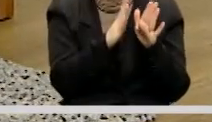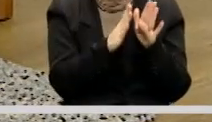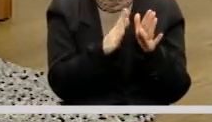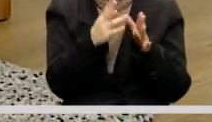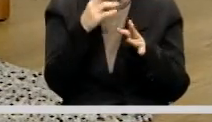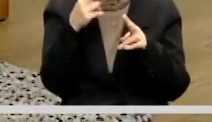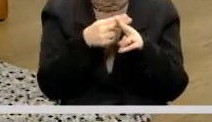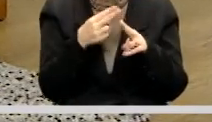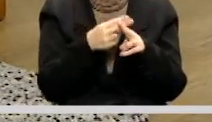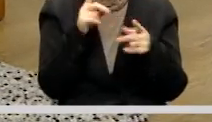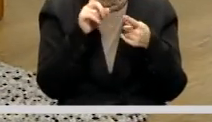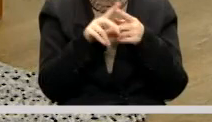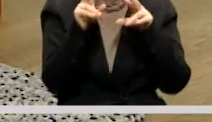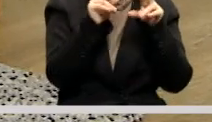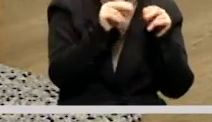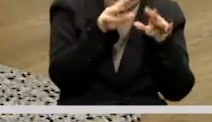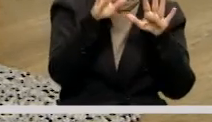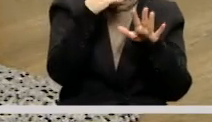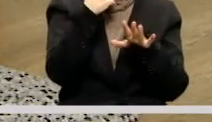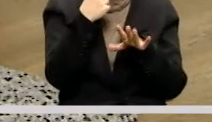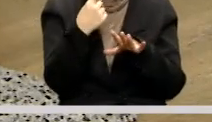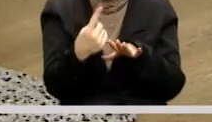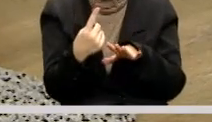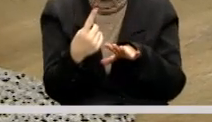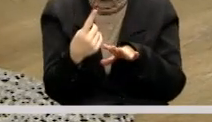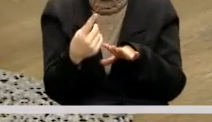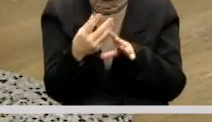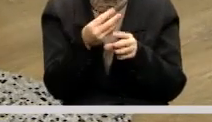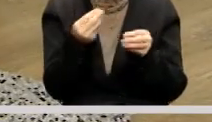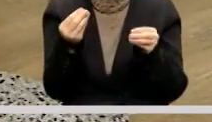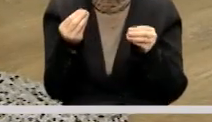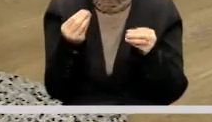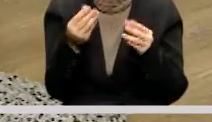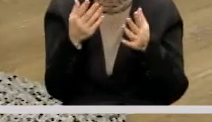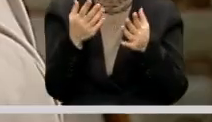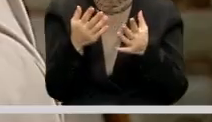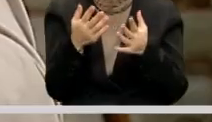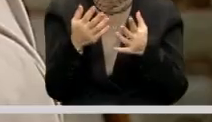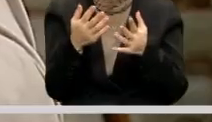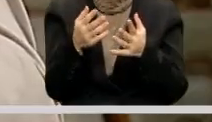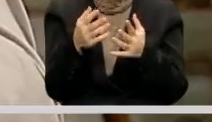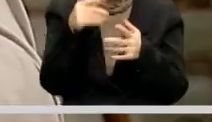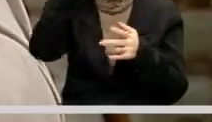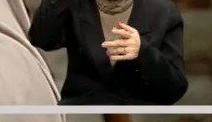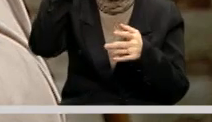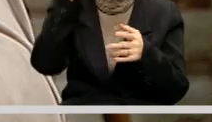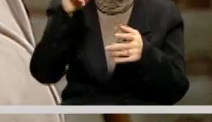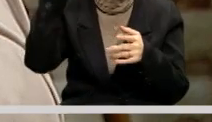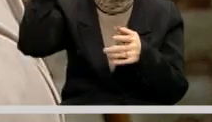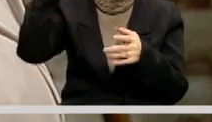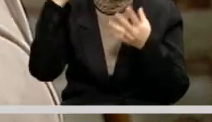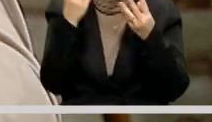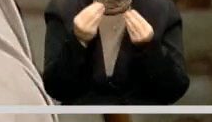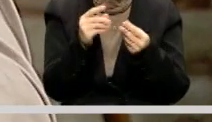uyuyamadıklarında artık ben rahat uyuyamayacağım diye çok kalıplaşmış bir düşünceleri oluyor. Bunları tedavi